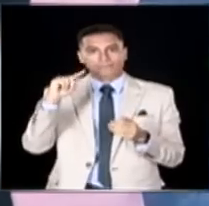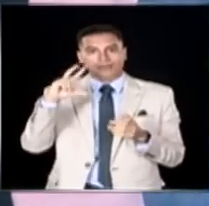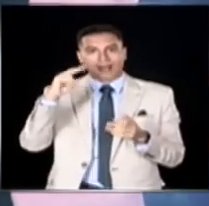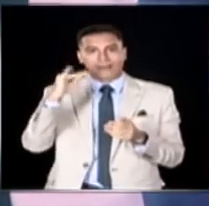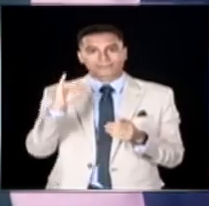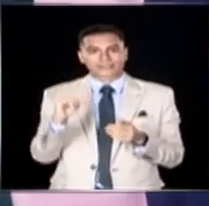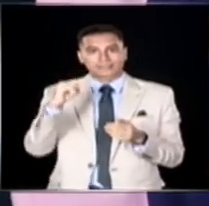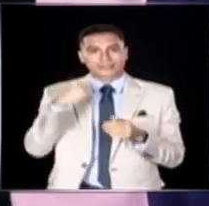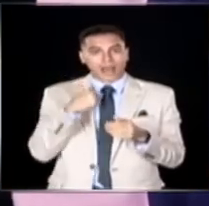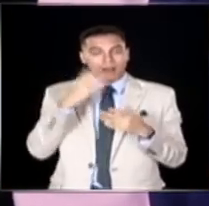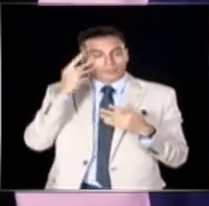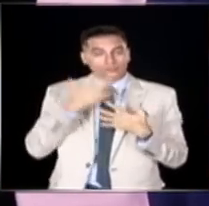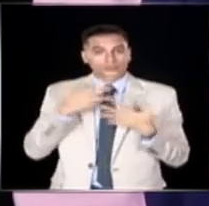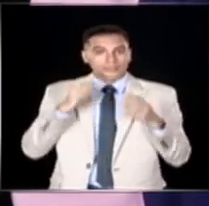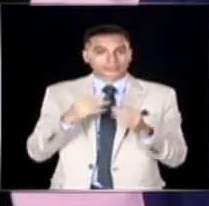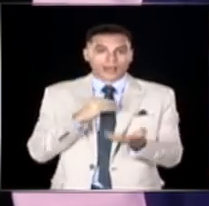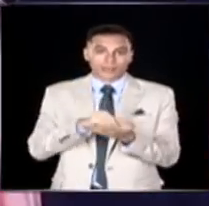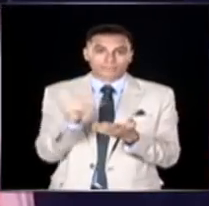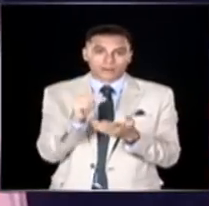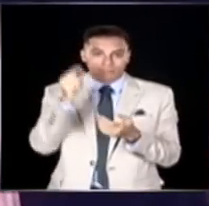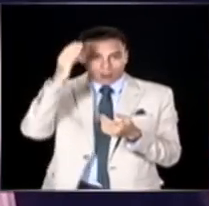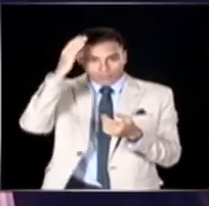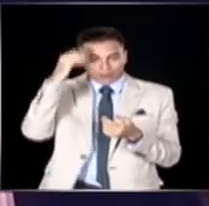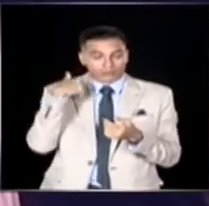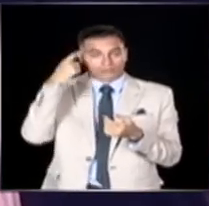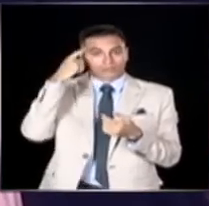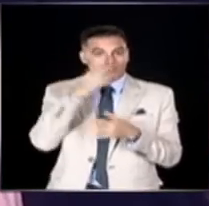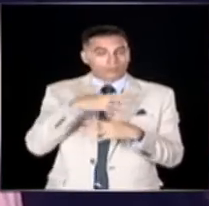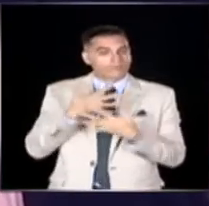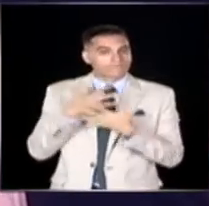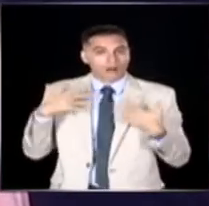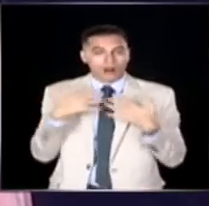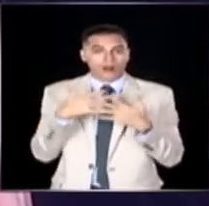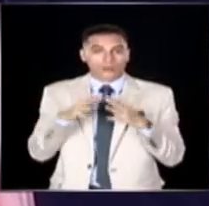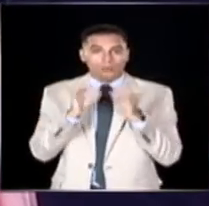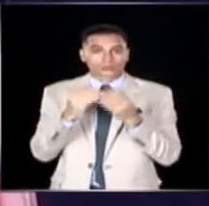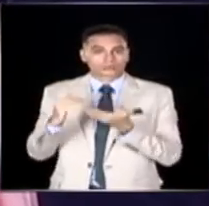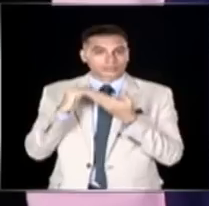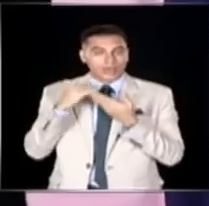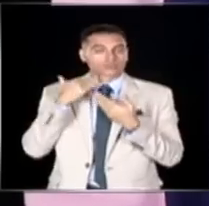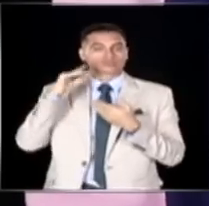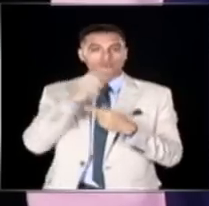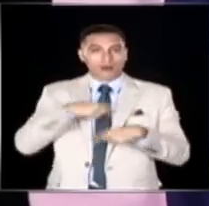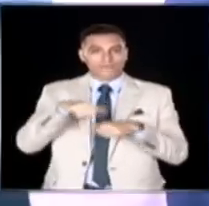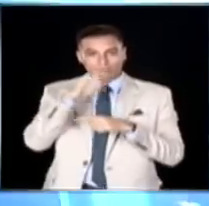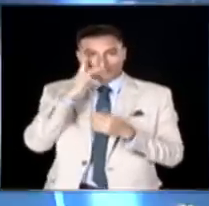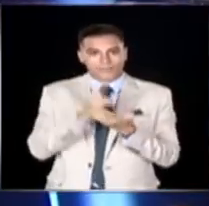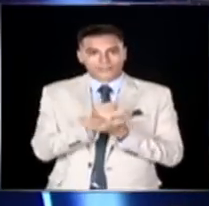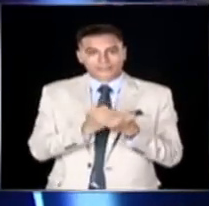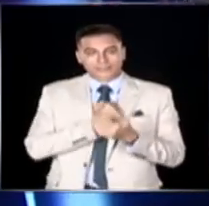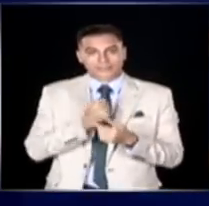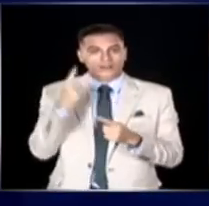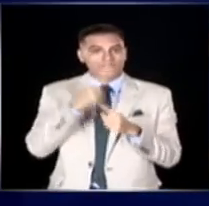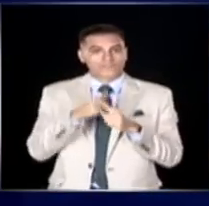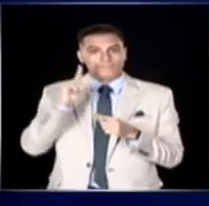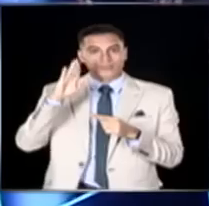جدا لما عرفوا ان انا هشارك في برنامج العباقرة وساعدوني جدا، وان شاء الله هشاركهم النهارده وهشارك مدرستي.